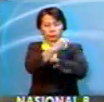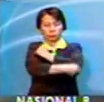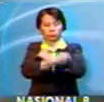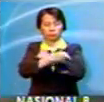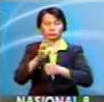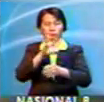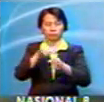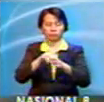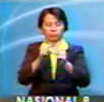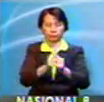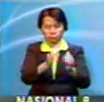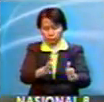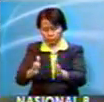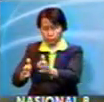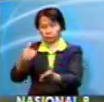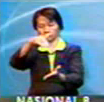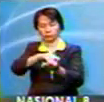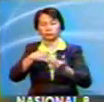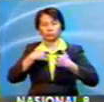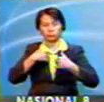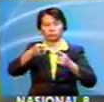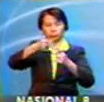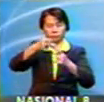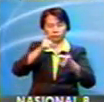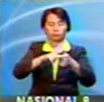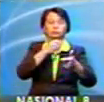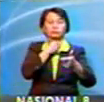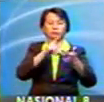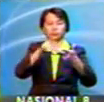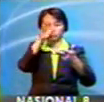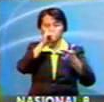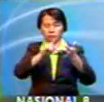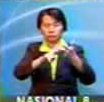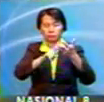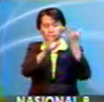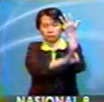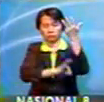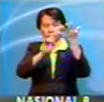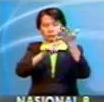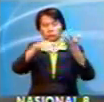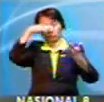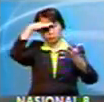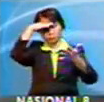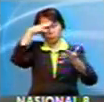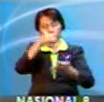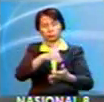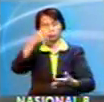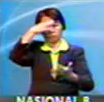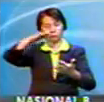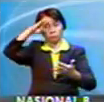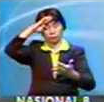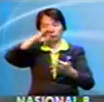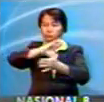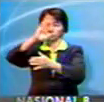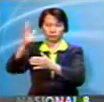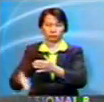yang terlibat dengan pengstrukturan itu adalah Pulau Pinang, Perak, Melaka, Negeri Sembilan dan Johor. Perlis turut